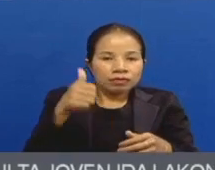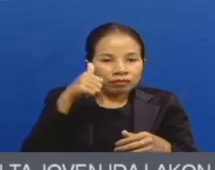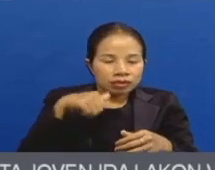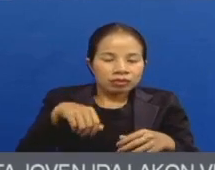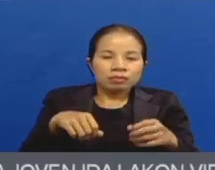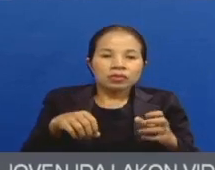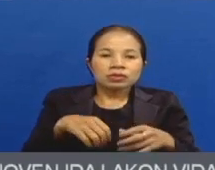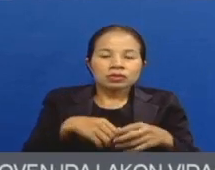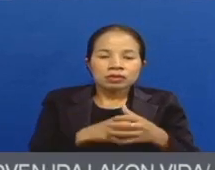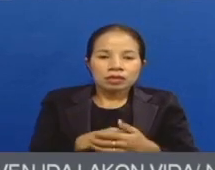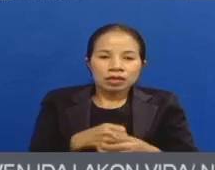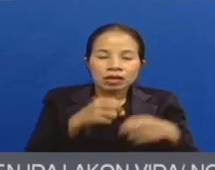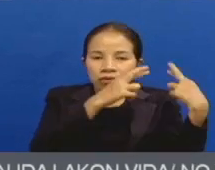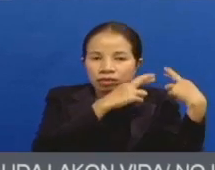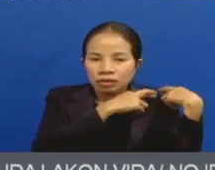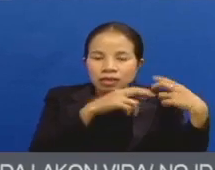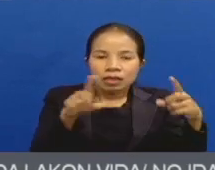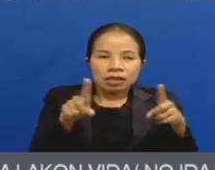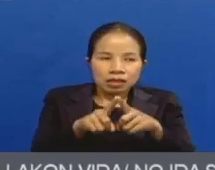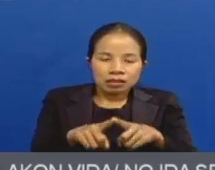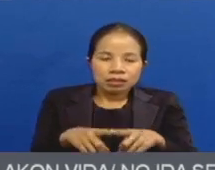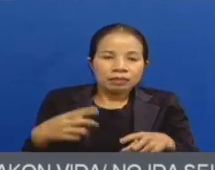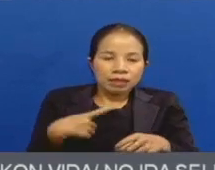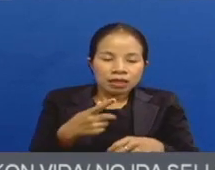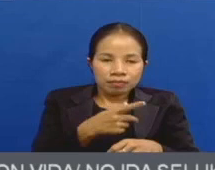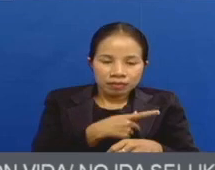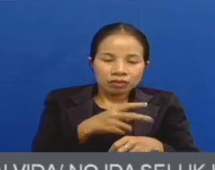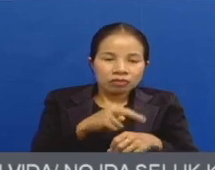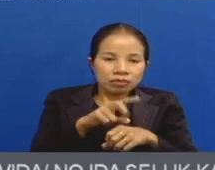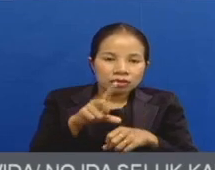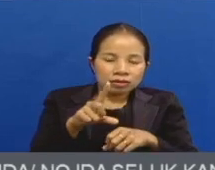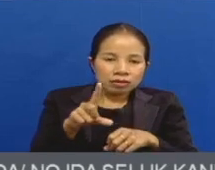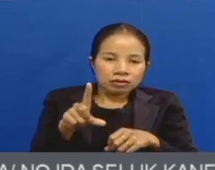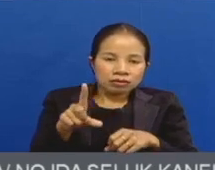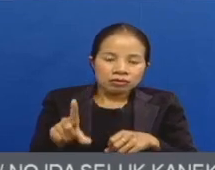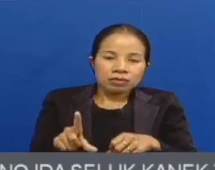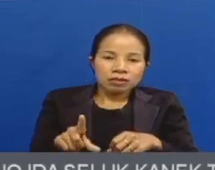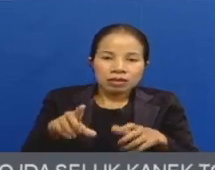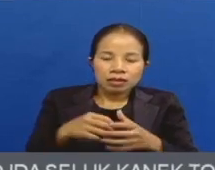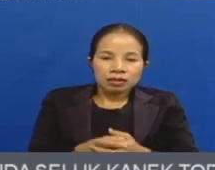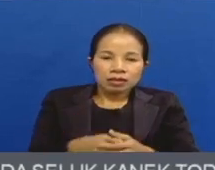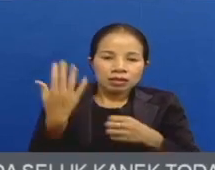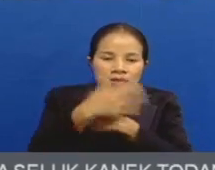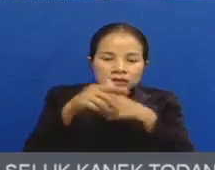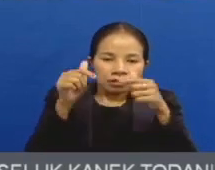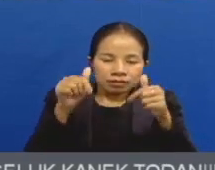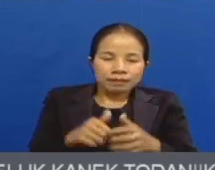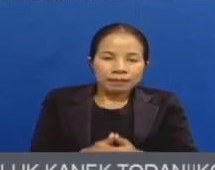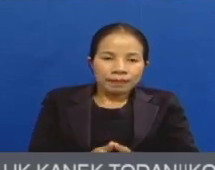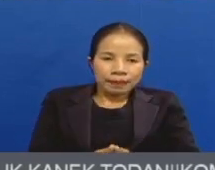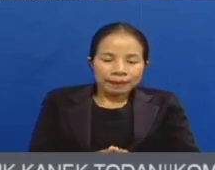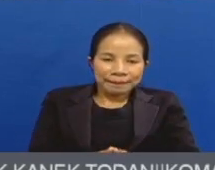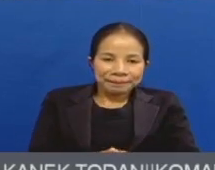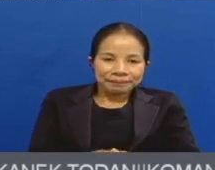mos toman ona posisaun udar titulares organ soberano ida iha rai dane. Dia kait hari hello